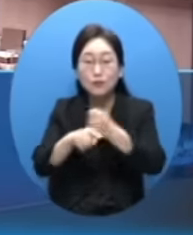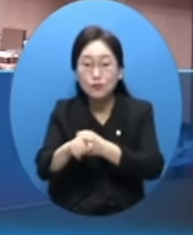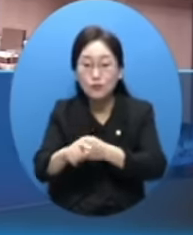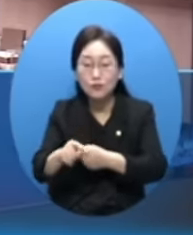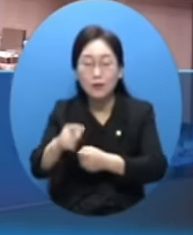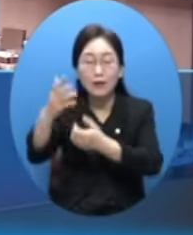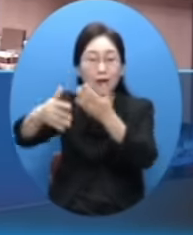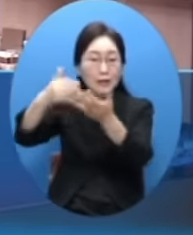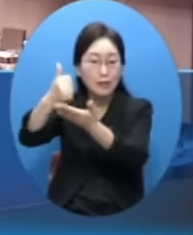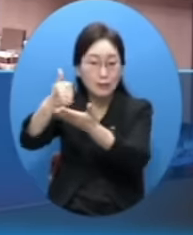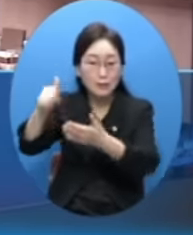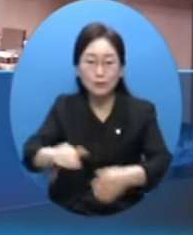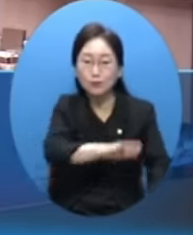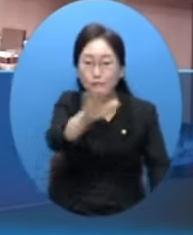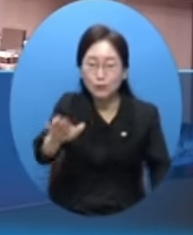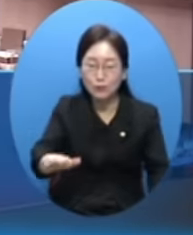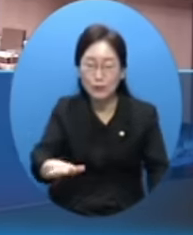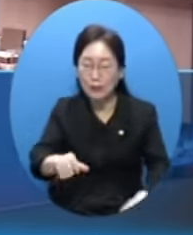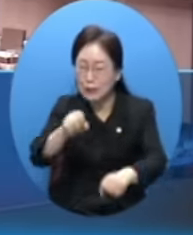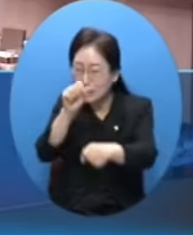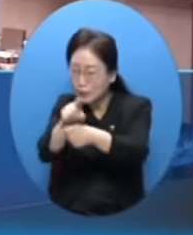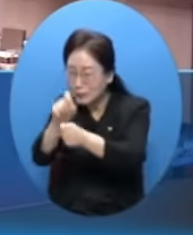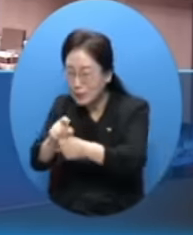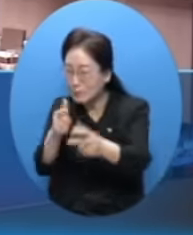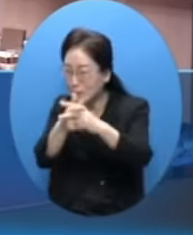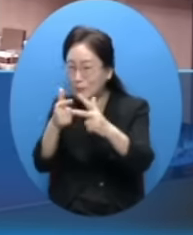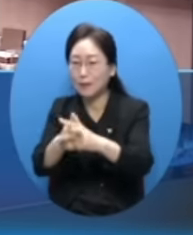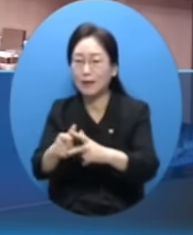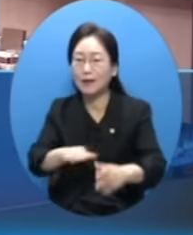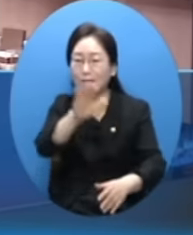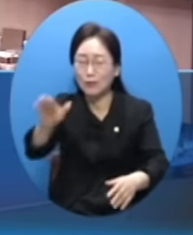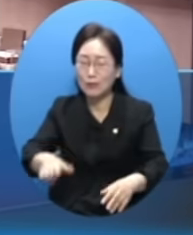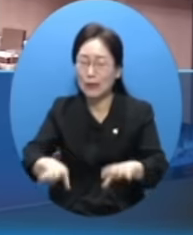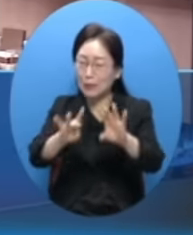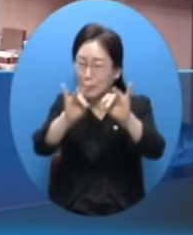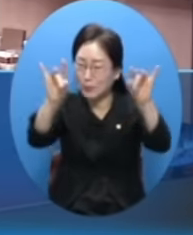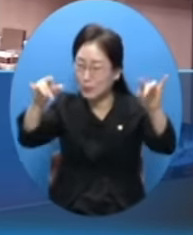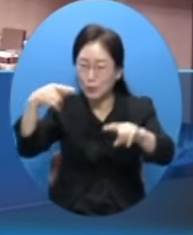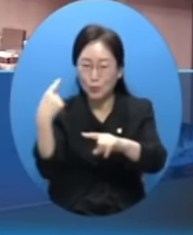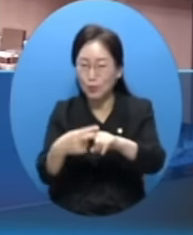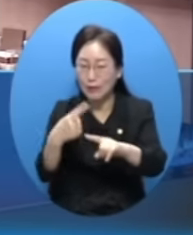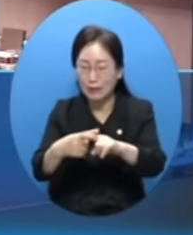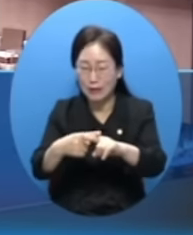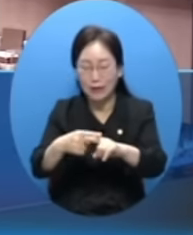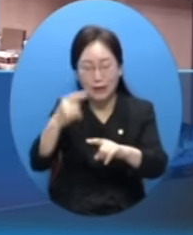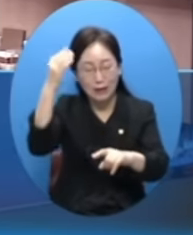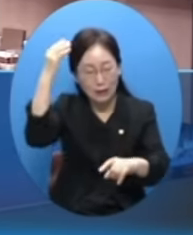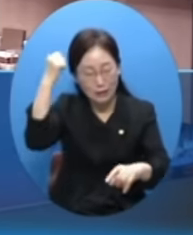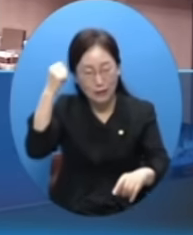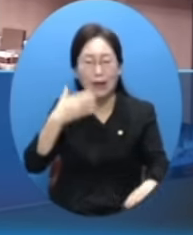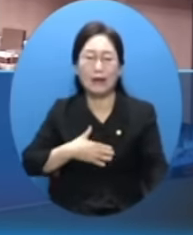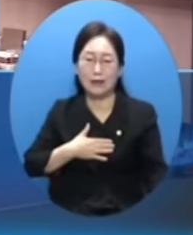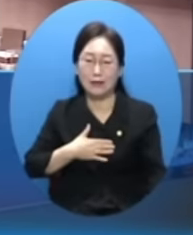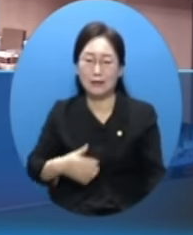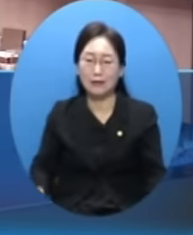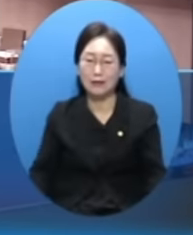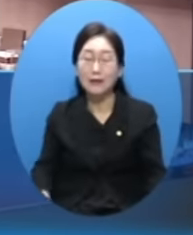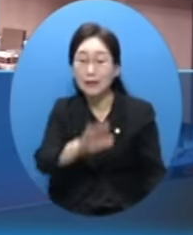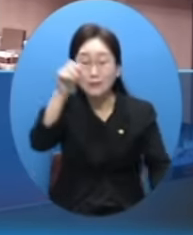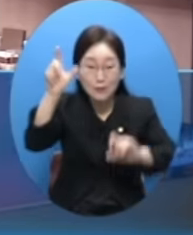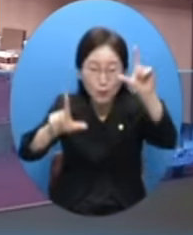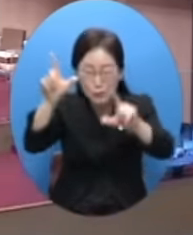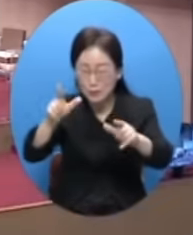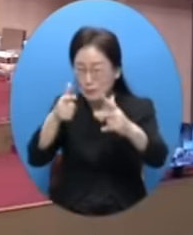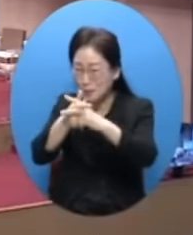하나님이 우리의 체질을 아시며 우리가 단지 먼지뿐임을 기억하심이로다. 우리의 모습을